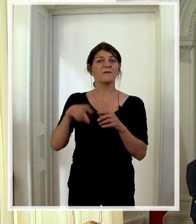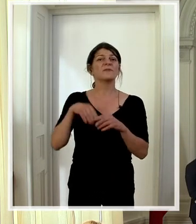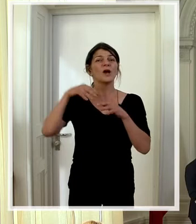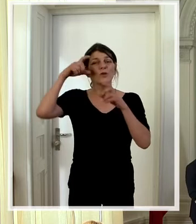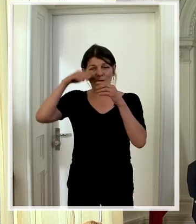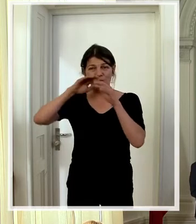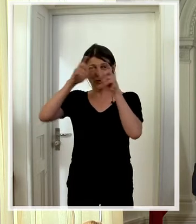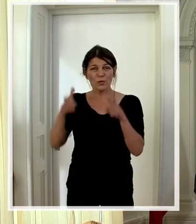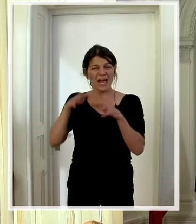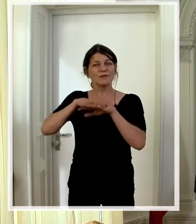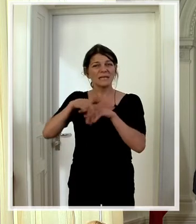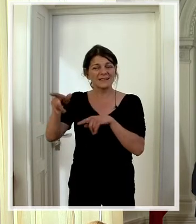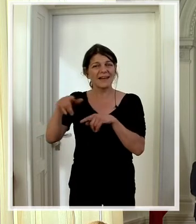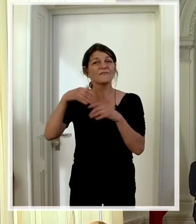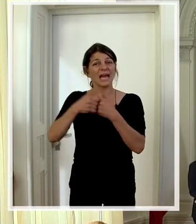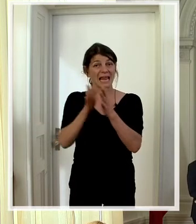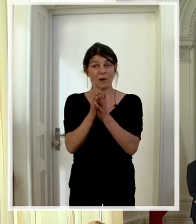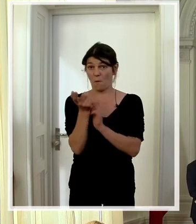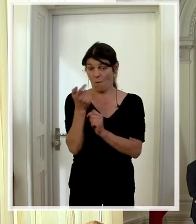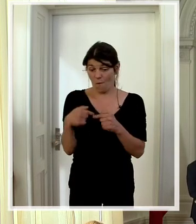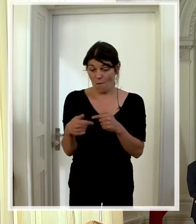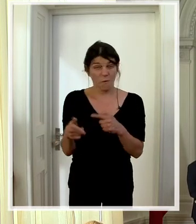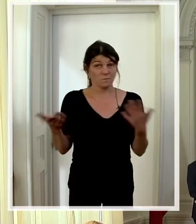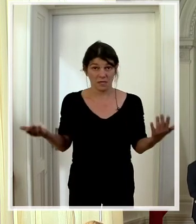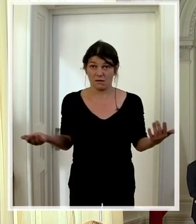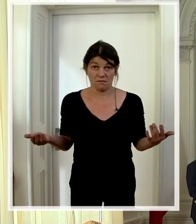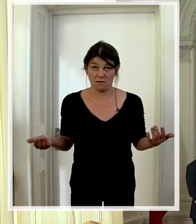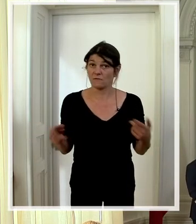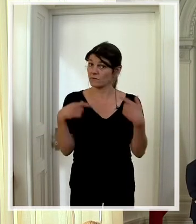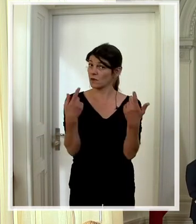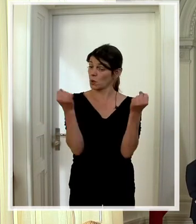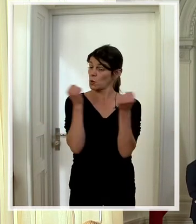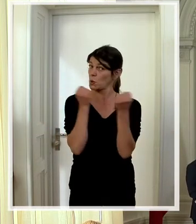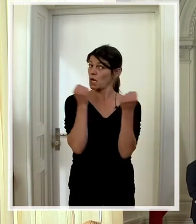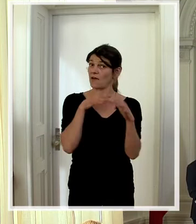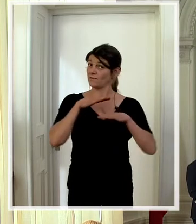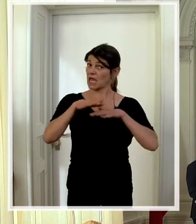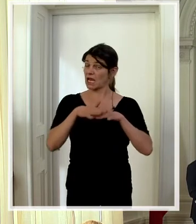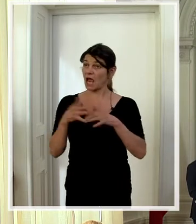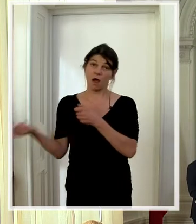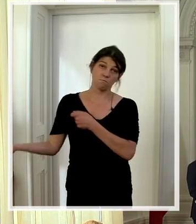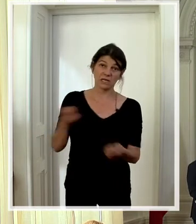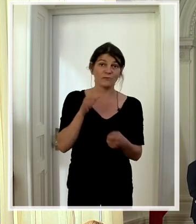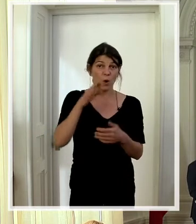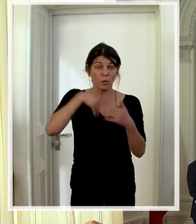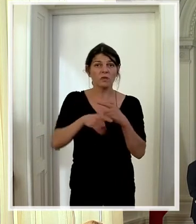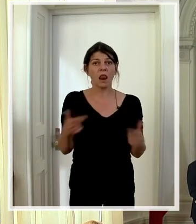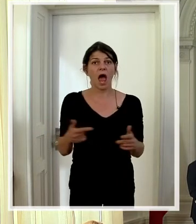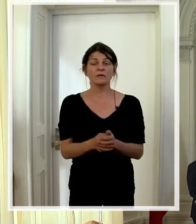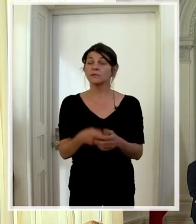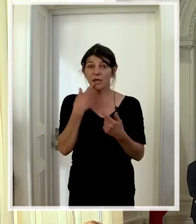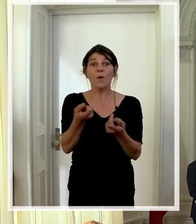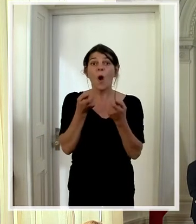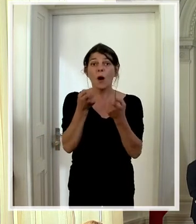wird kommen. Kurz oder lang wird sie kommen. Und dann würde ich an einen riesigen Verkehr ins Unterland schwimmen und für den Verkehr im Park